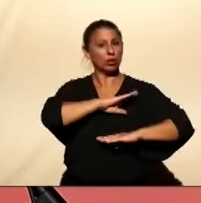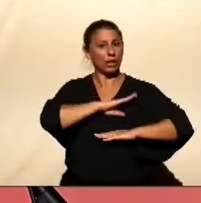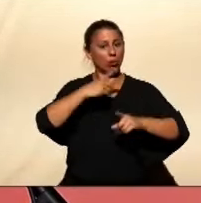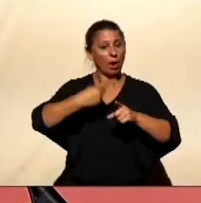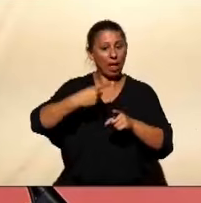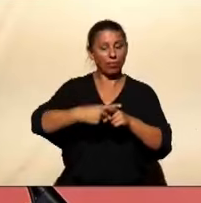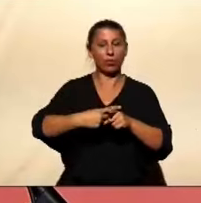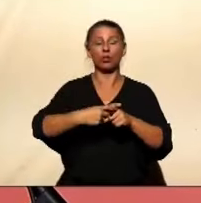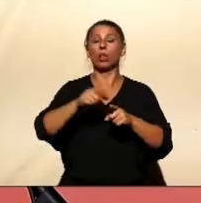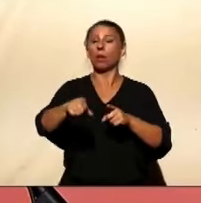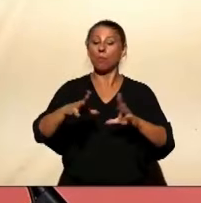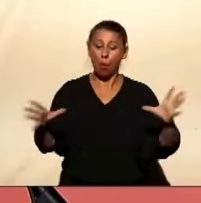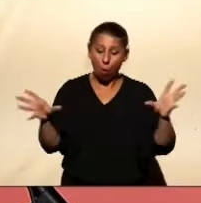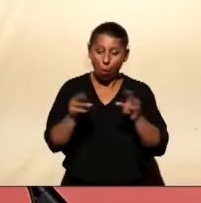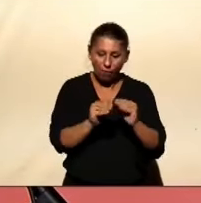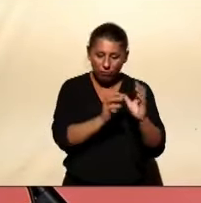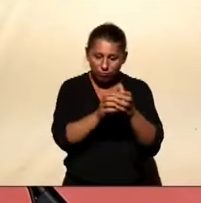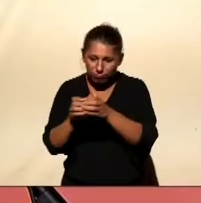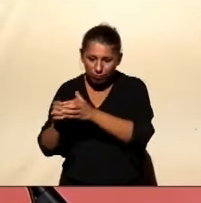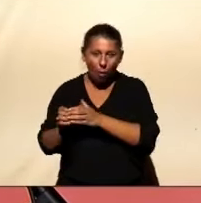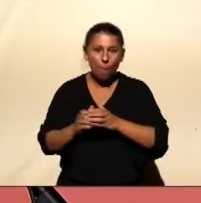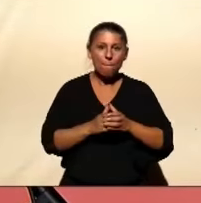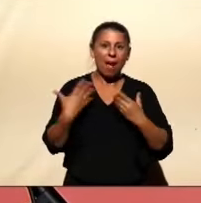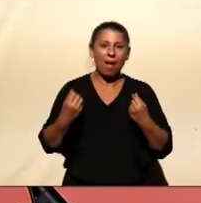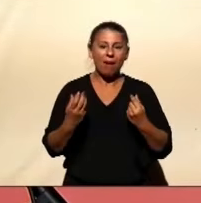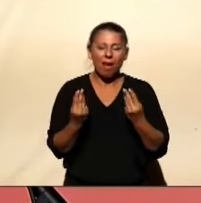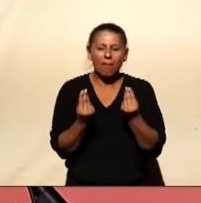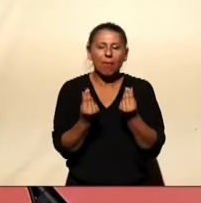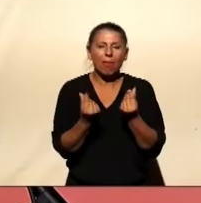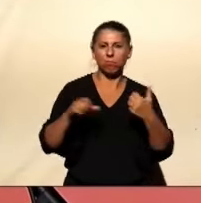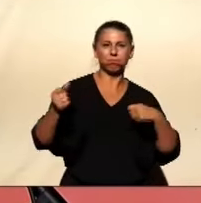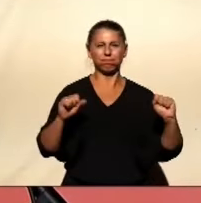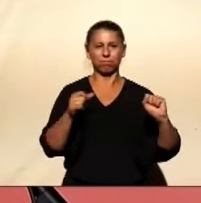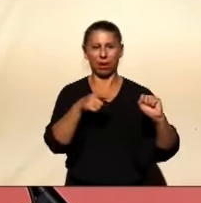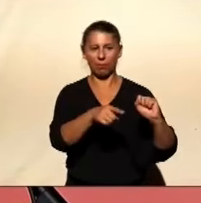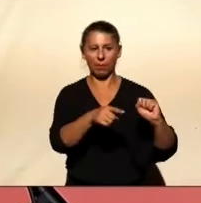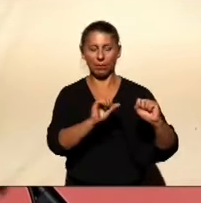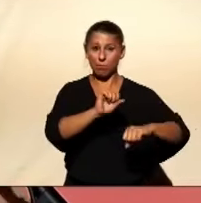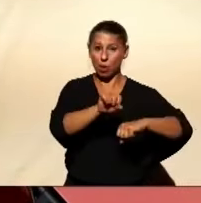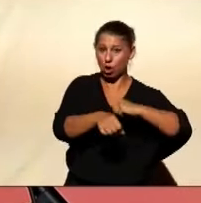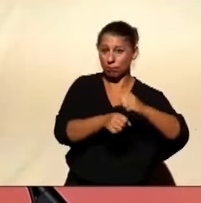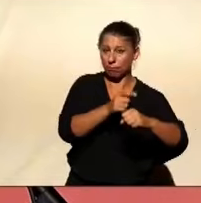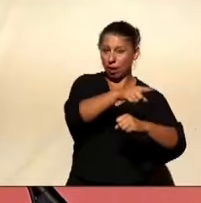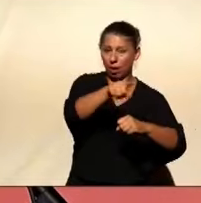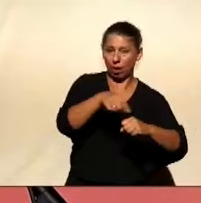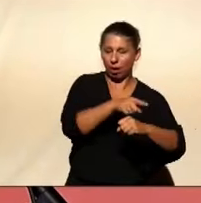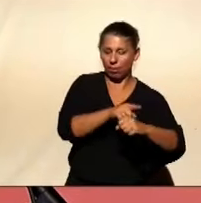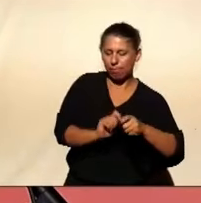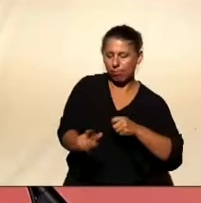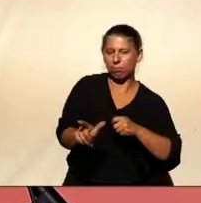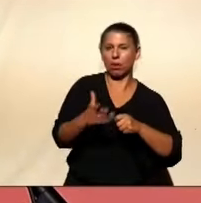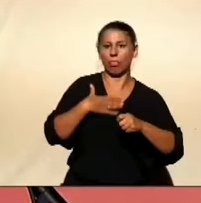που δημιουργούσε άλλης ποιότητας αντανακλαστικά απέναντι στην προσπάθεια